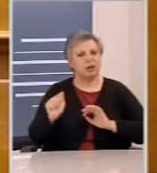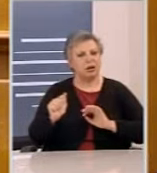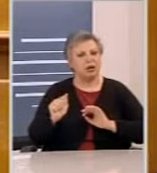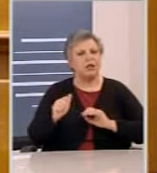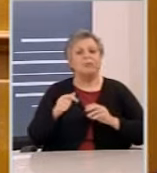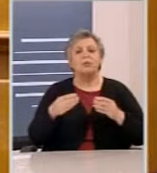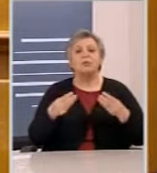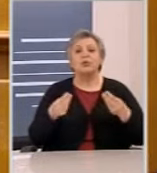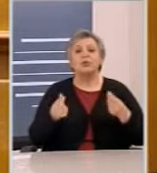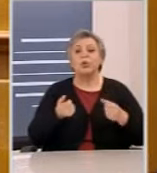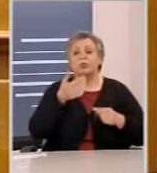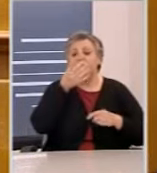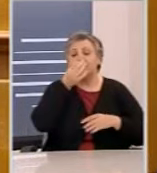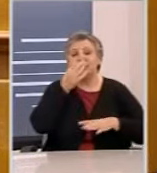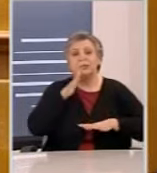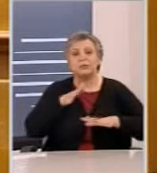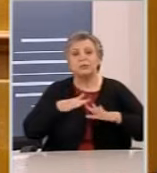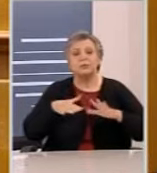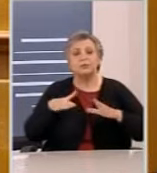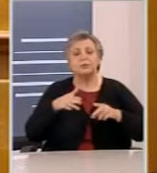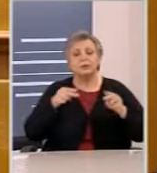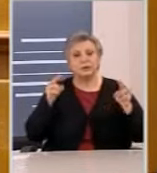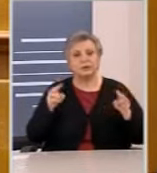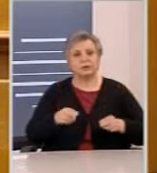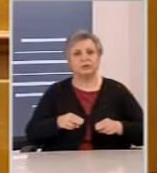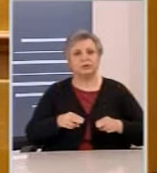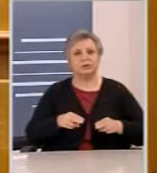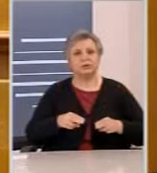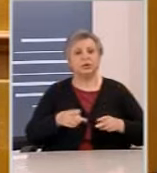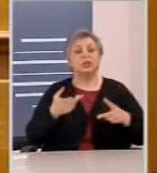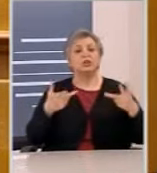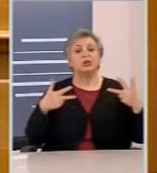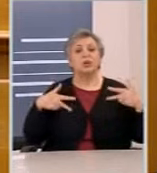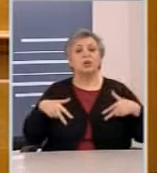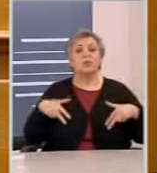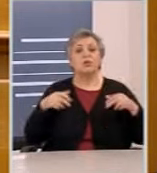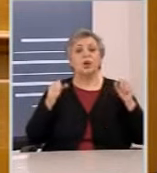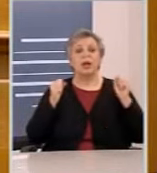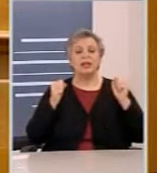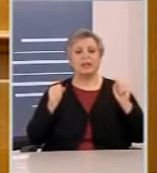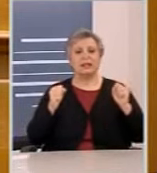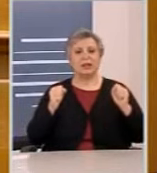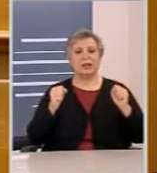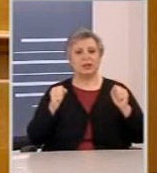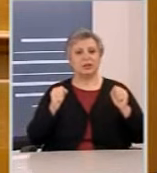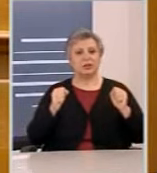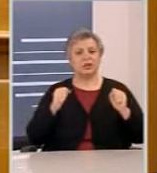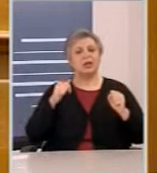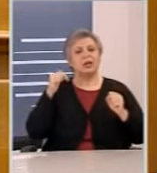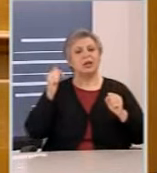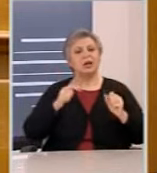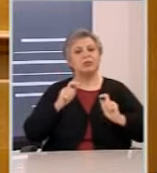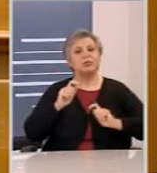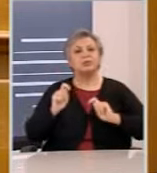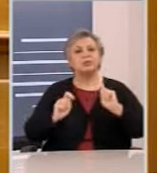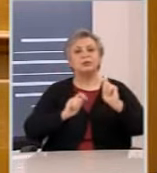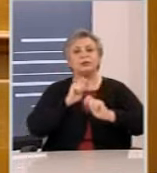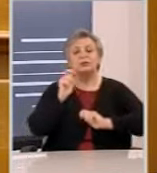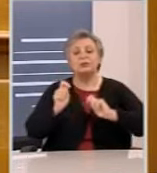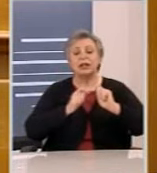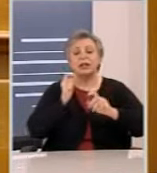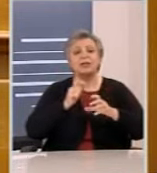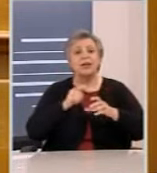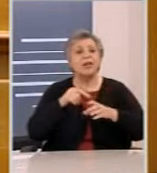της διαφθοράς. Το Υπουργείο Υγείας είναι πιλωτικό Υπουργείο στη δημιουργία ενός εσωτερικού